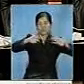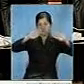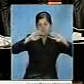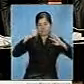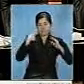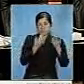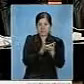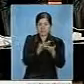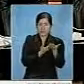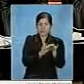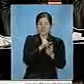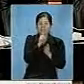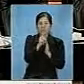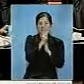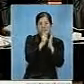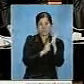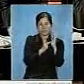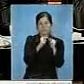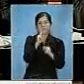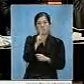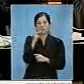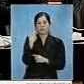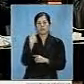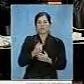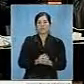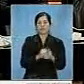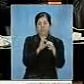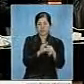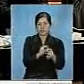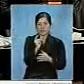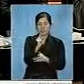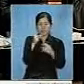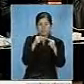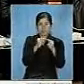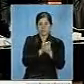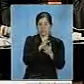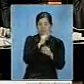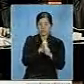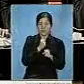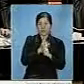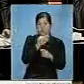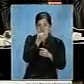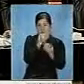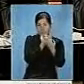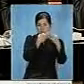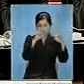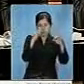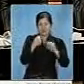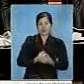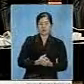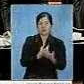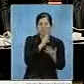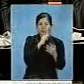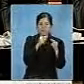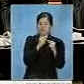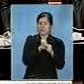การขอความเห็นจากกฤษฎีกามีการทบทวนว่าประเด็นของการเป็นผู้มีอาชีพอิสระเนี่ยถ้าหากว่าตอนมาเป็นสมาชิกเข้าอิส